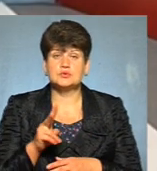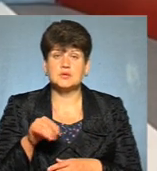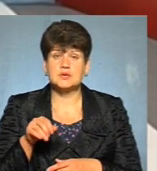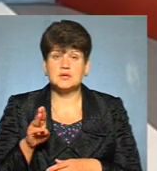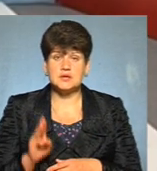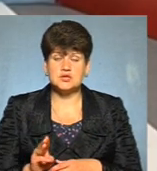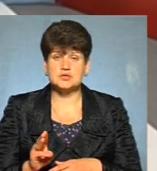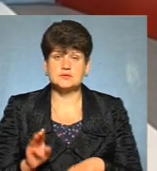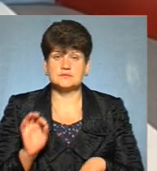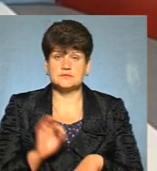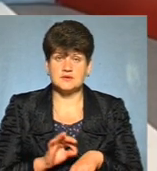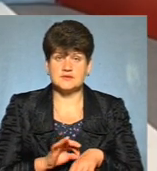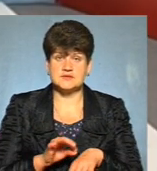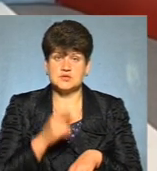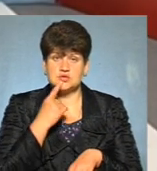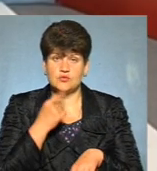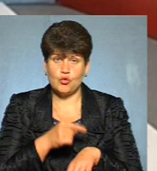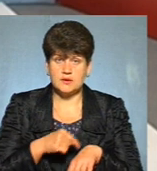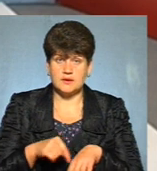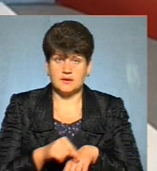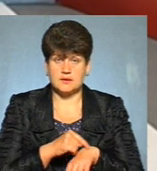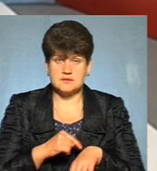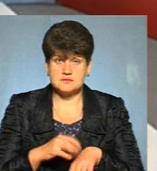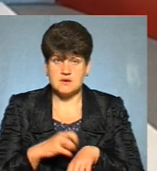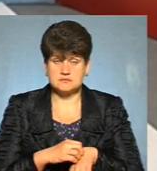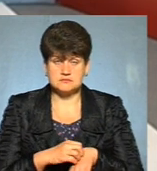червоне кільце навколо укусу. Не обов'язково.